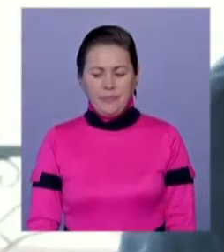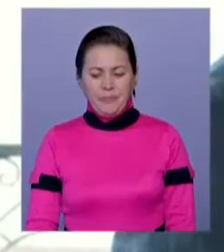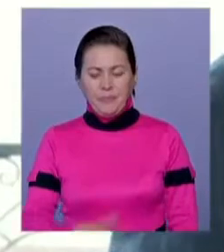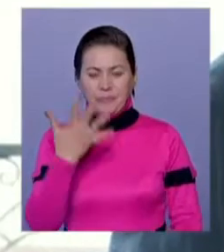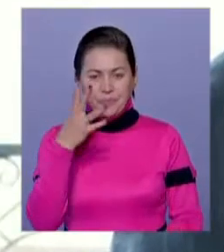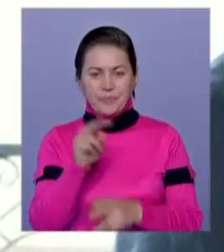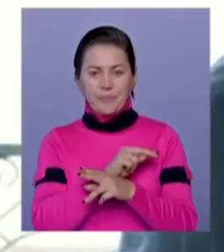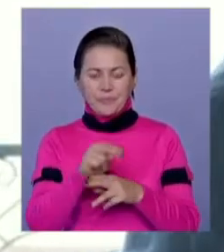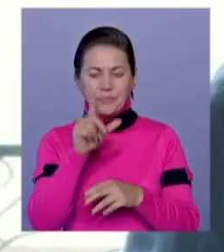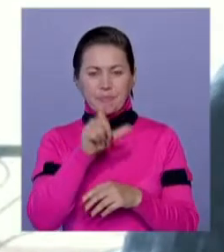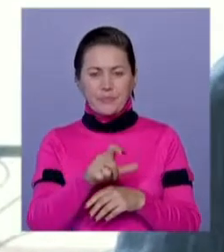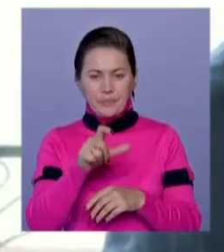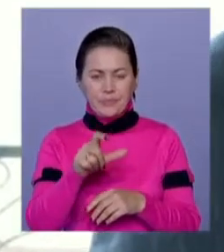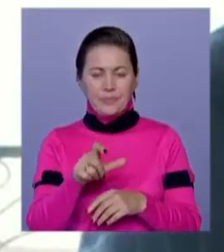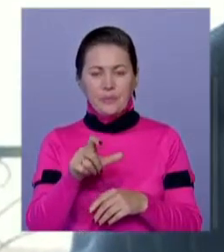тәрбиеші жұмыс істеп жатыр.